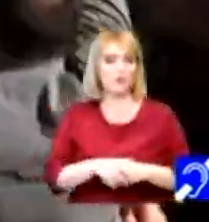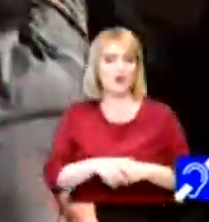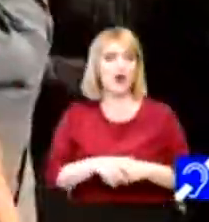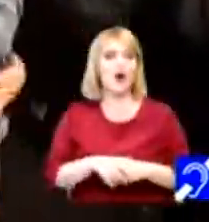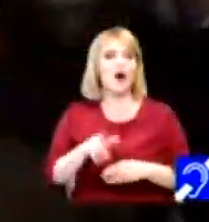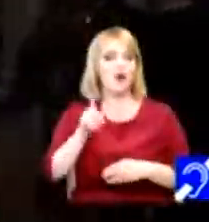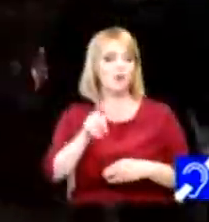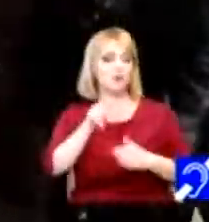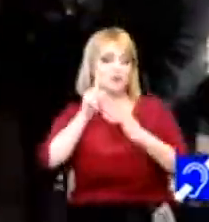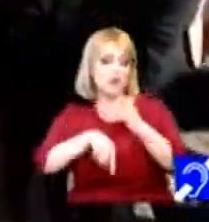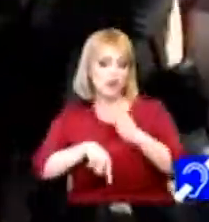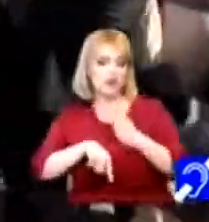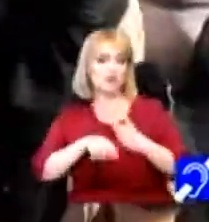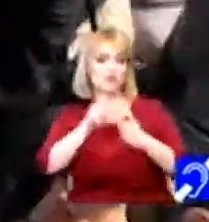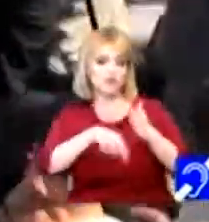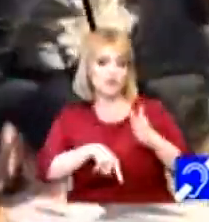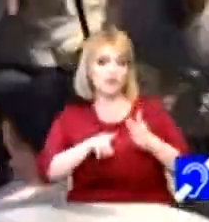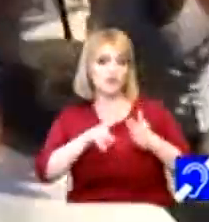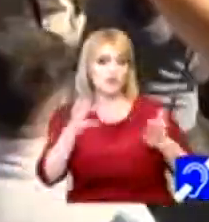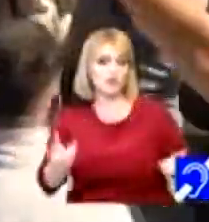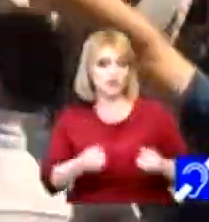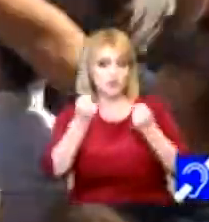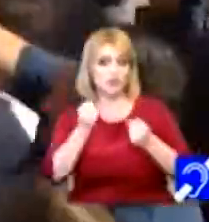promis deja sprijinul organelor sale de forță.